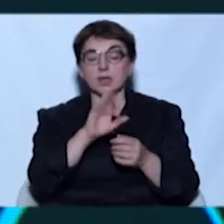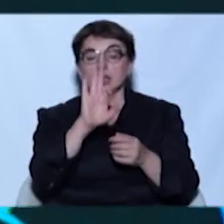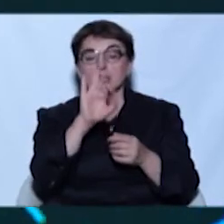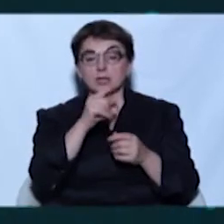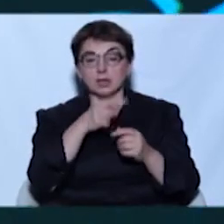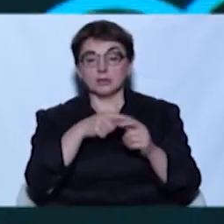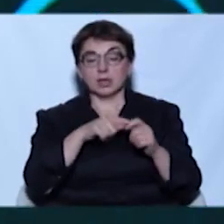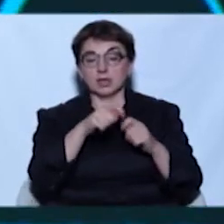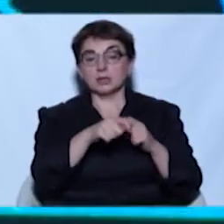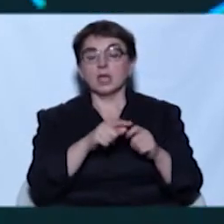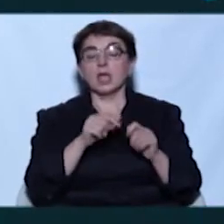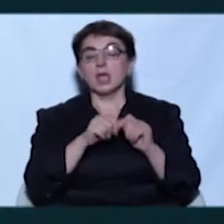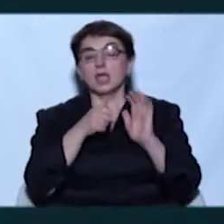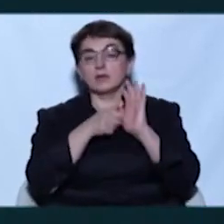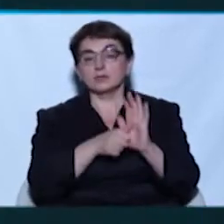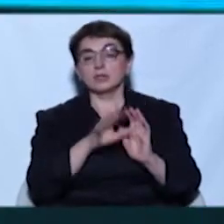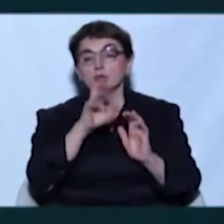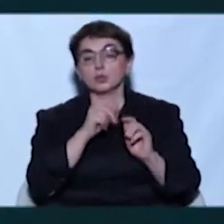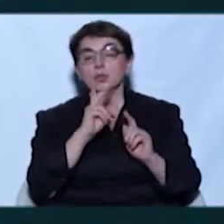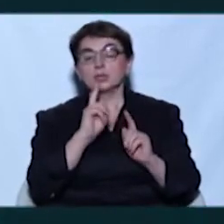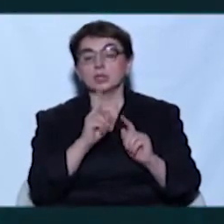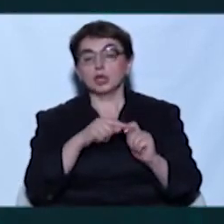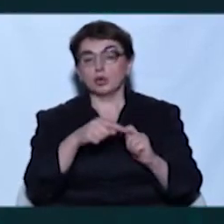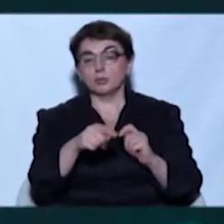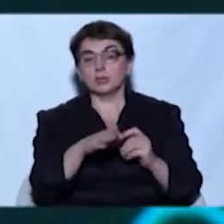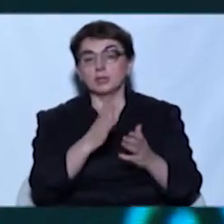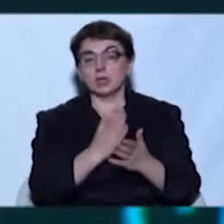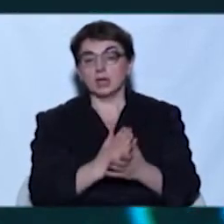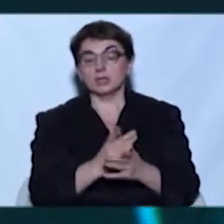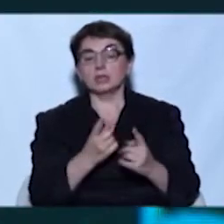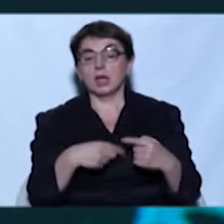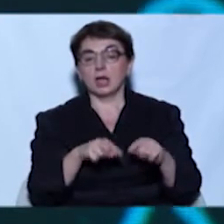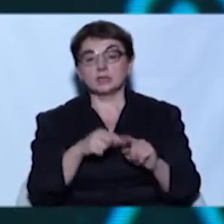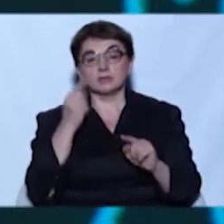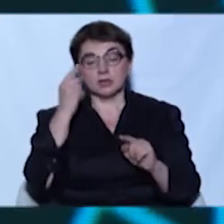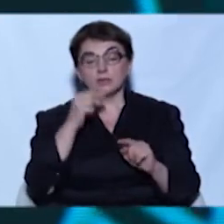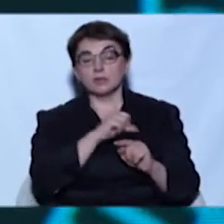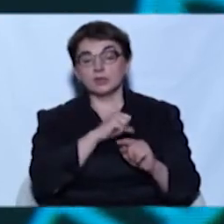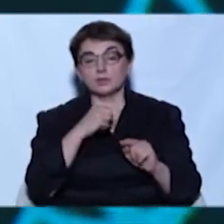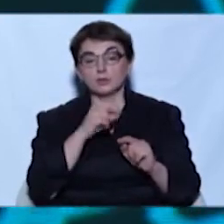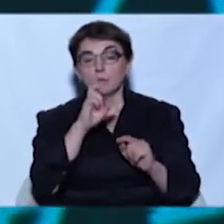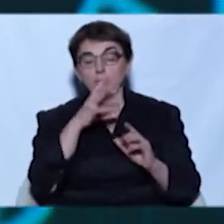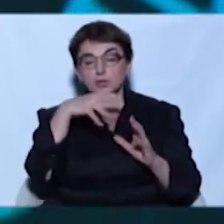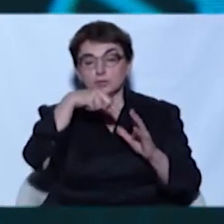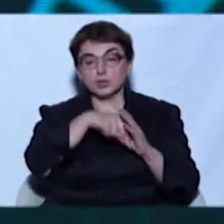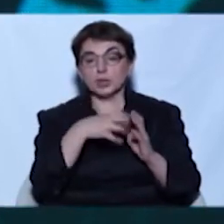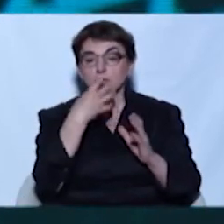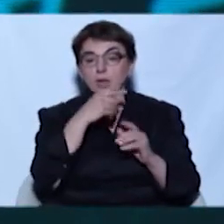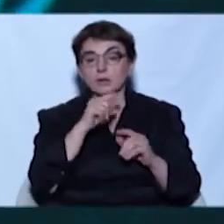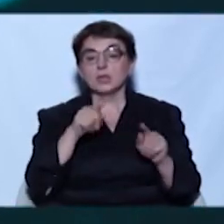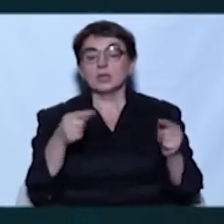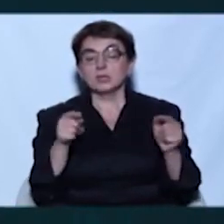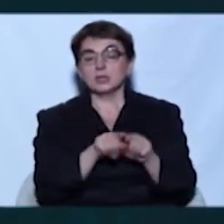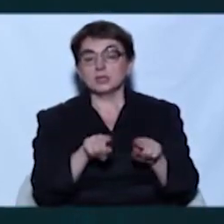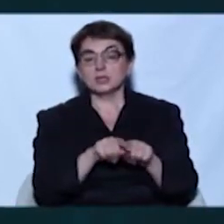სადღაც 6500 კილომეტრი არის. Გავიგეთ ასევე, რომ ბირთვის ტემპერატურა თითქმის მზის